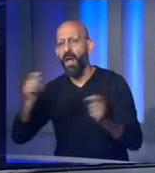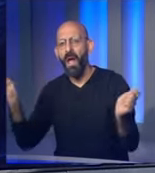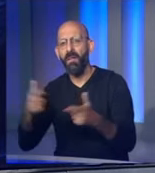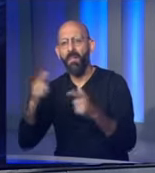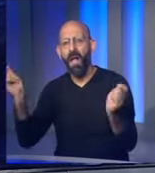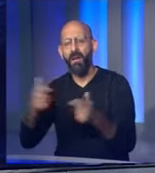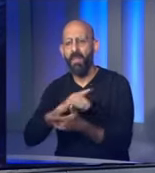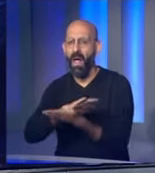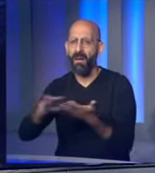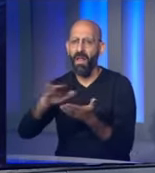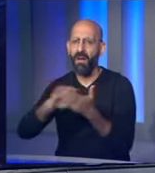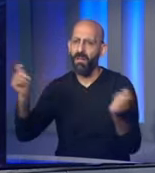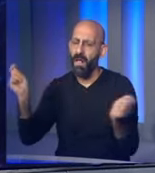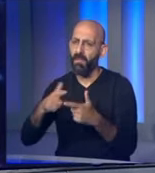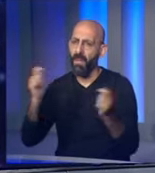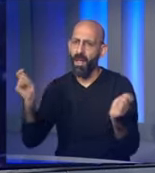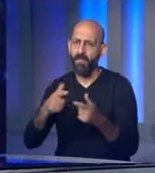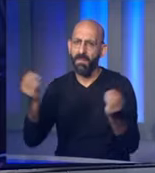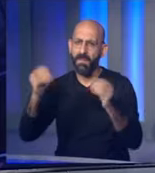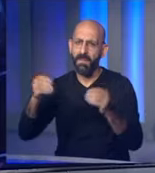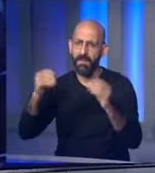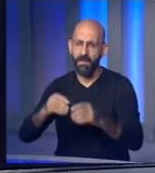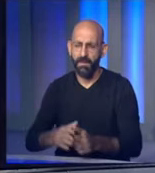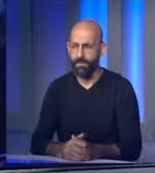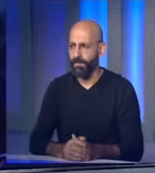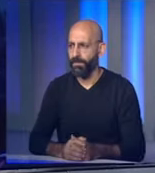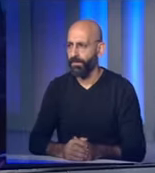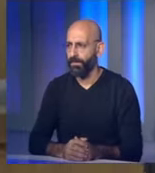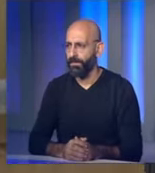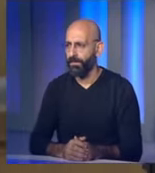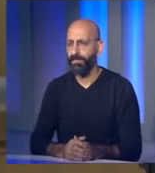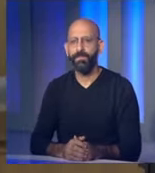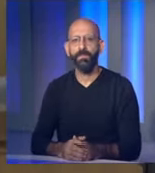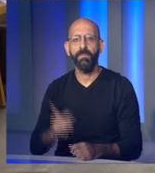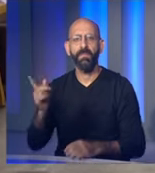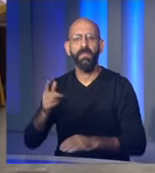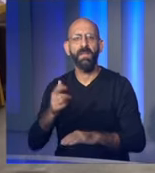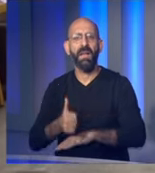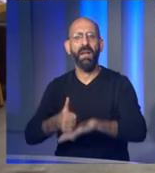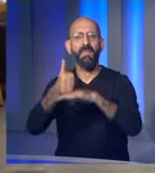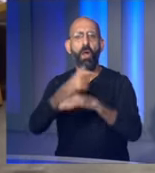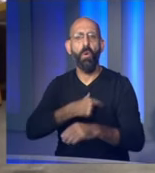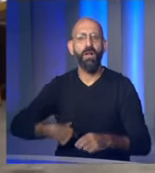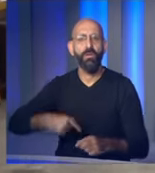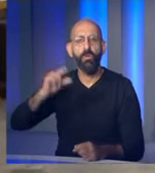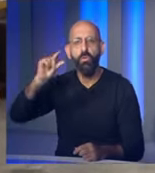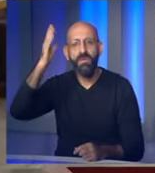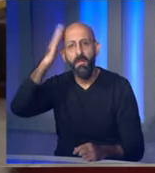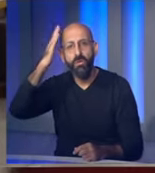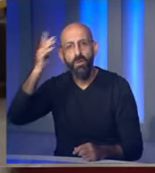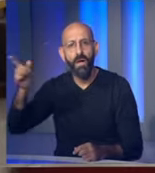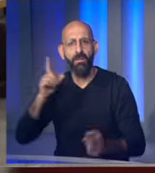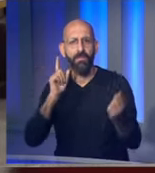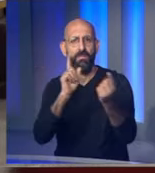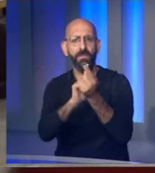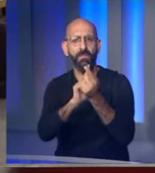الاستقرار وان تكون هذه الحرب اخر الحروب على ارضهم التقى رئيس القوات سمير جعجع النائب اديب عبد المسيح في حضور